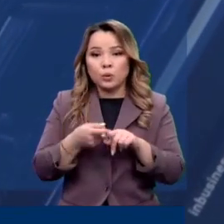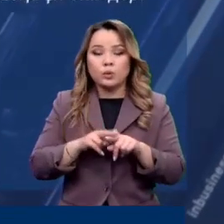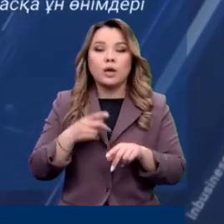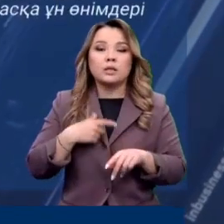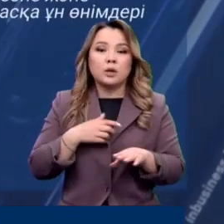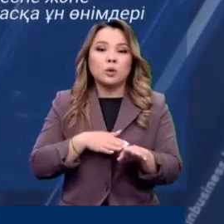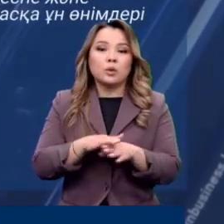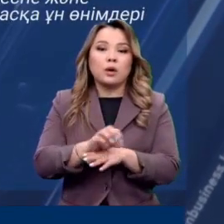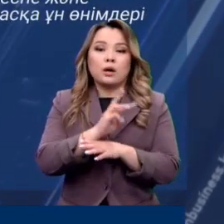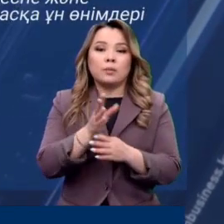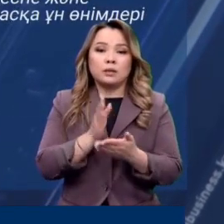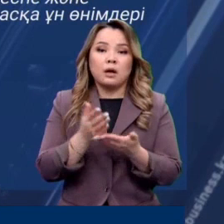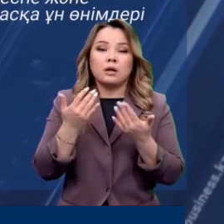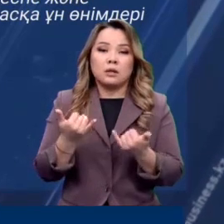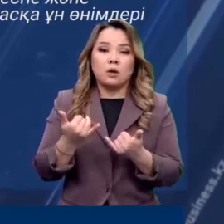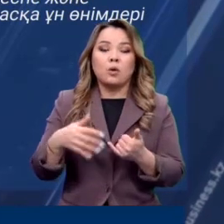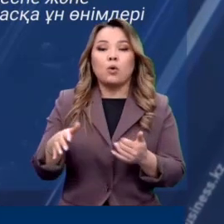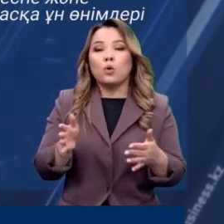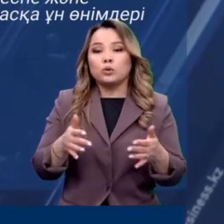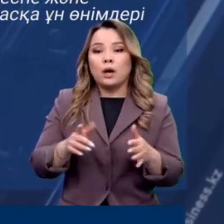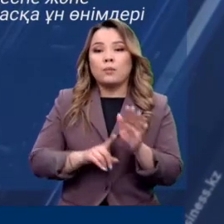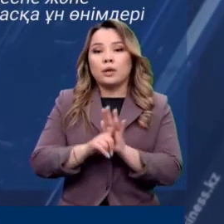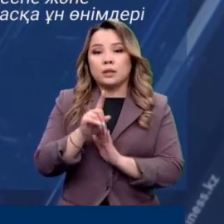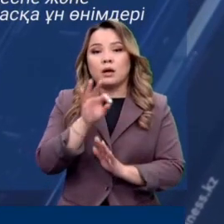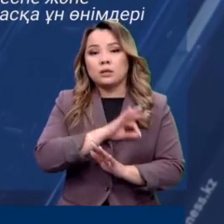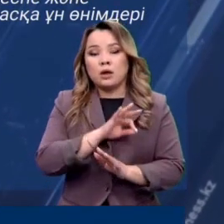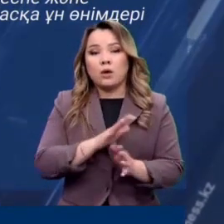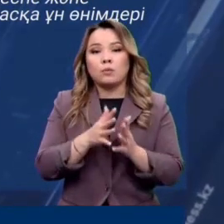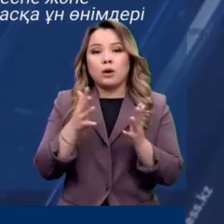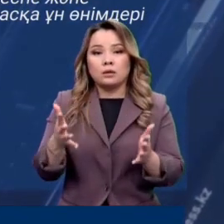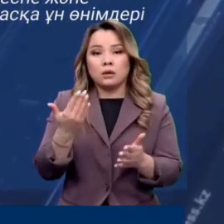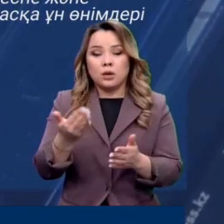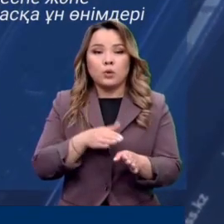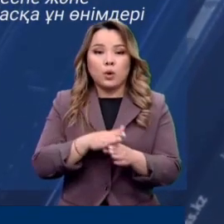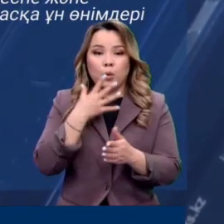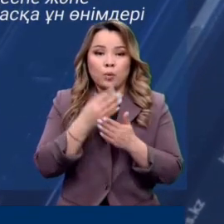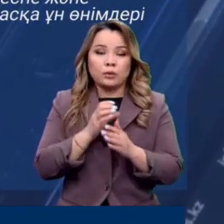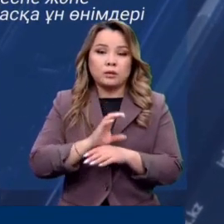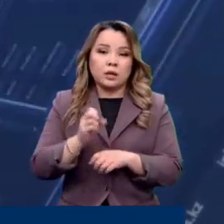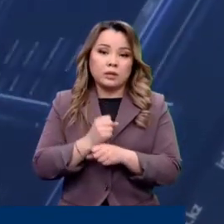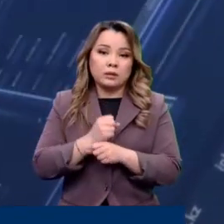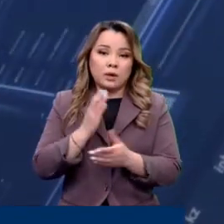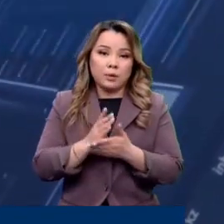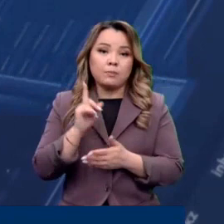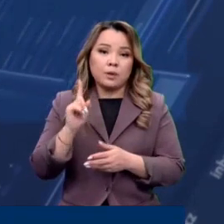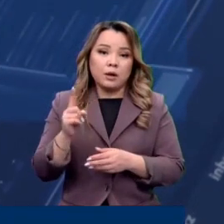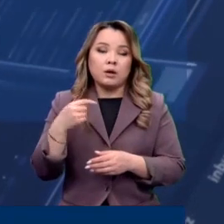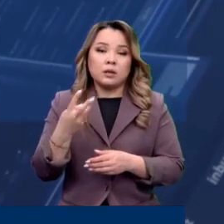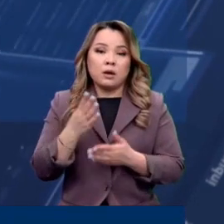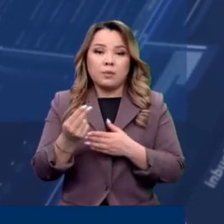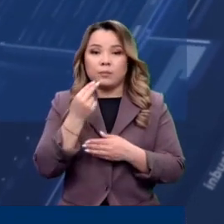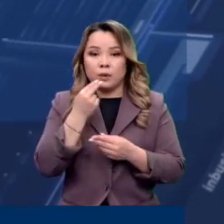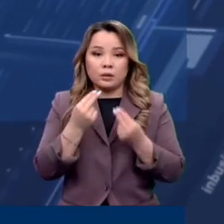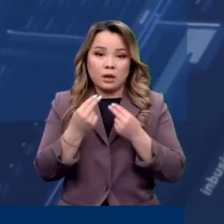өзін-өзі толық қамтып отыр. Мәселен, ұннан бастап халық көп тұтынатын бірқатар өнім толық өзімізде шығады екен. Бірақ біраз азық-түлік